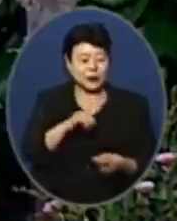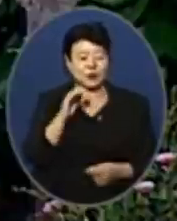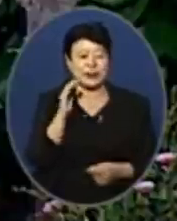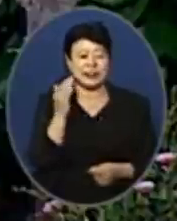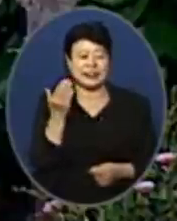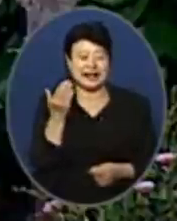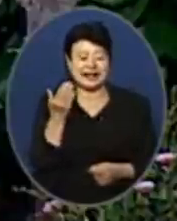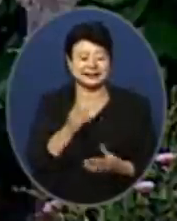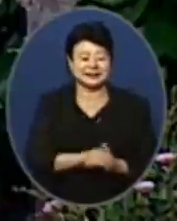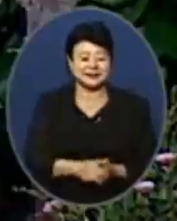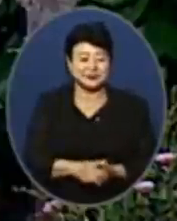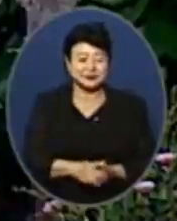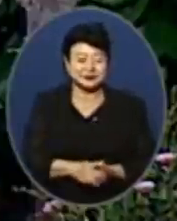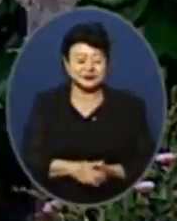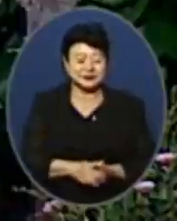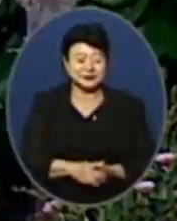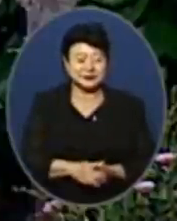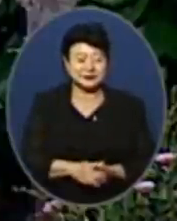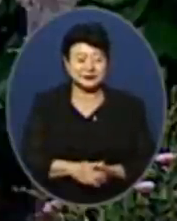되리라.